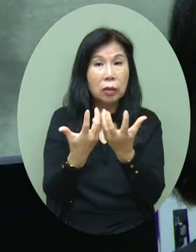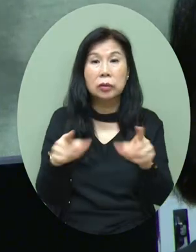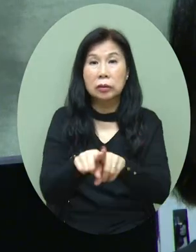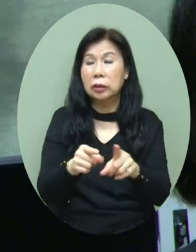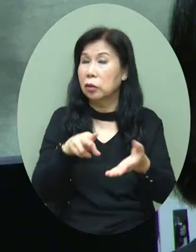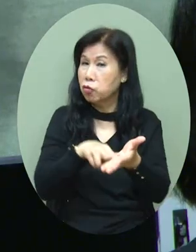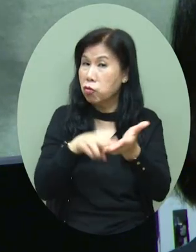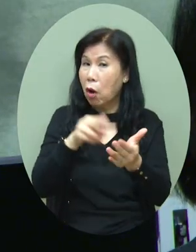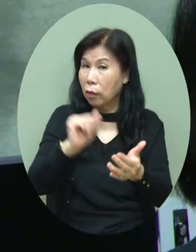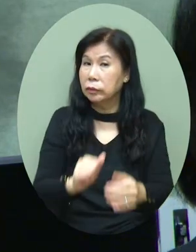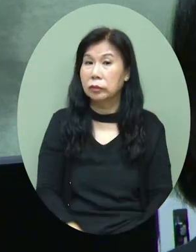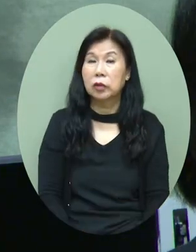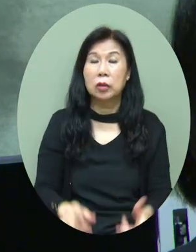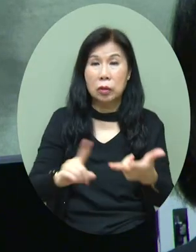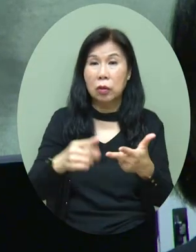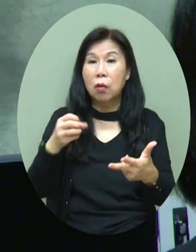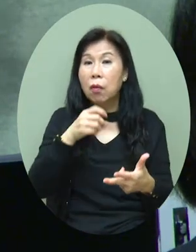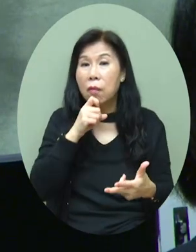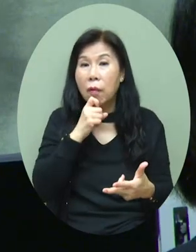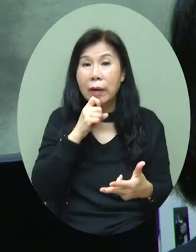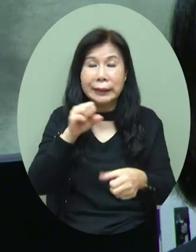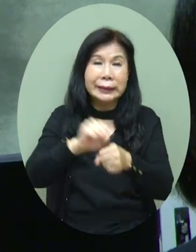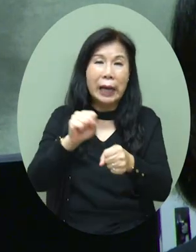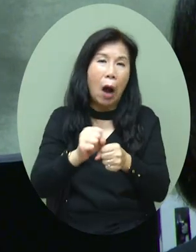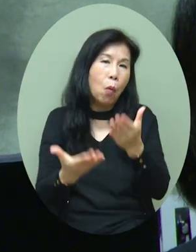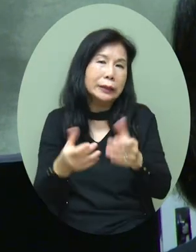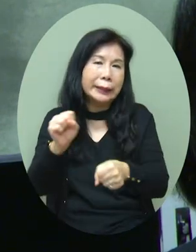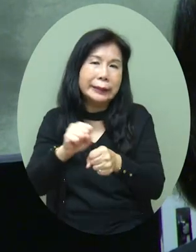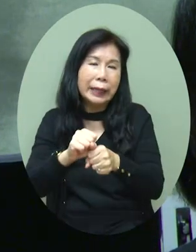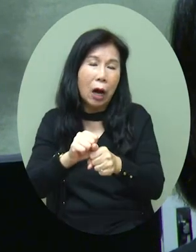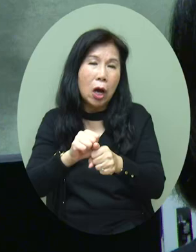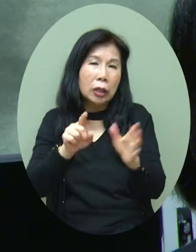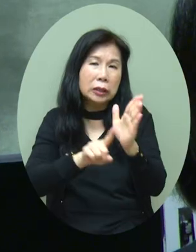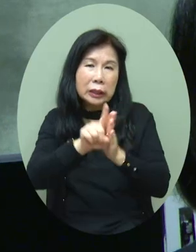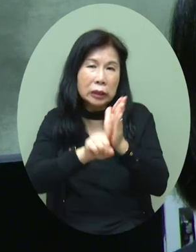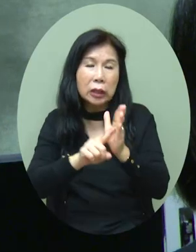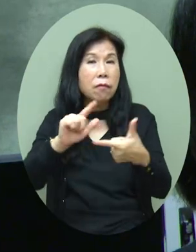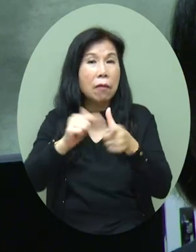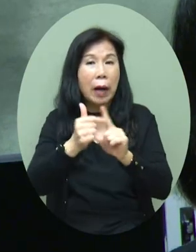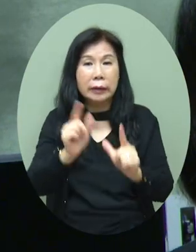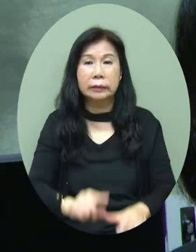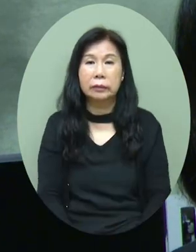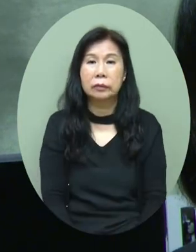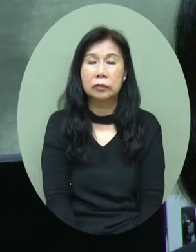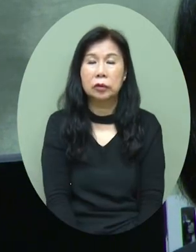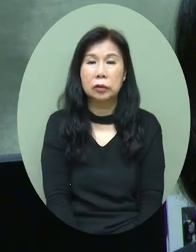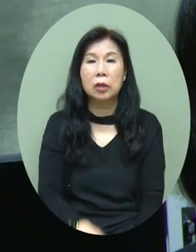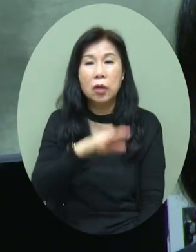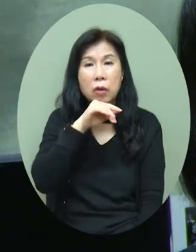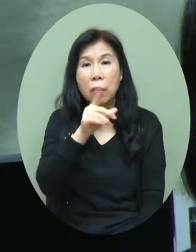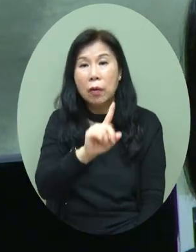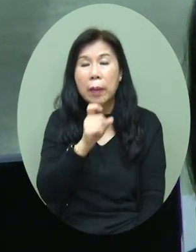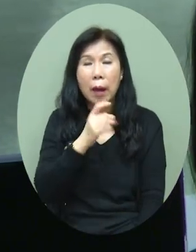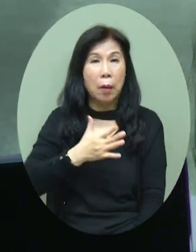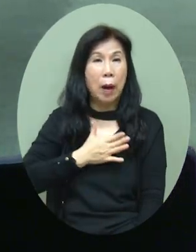咪可靠啦？咁之後咧頭先會講到會有微調嘅可能性啦，咁個微調嘅方向會係點樣樣？咁同埋咧，如果唔係嘅話，會唔